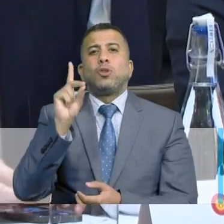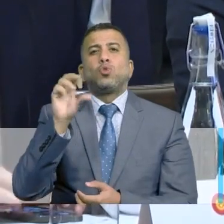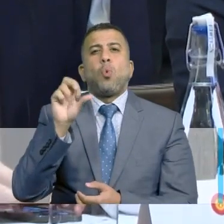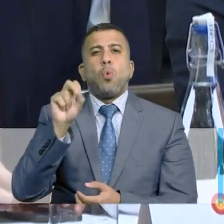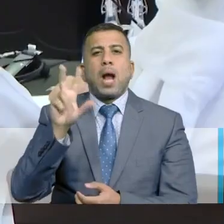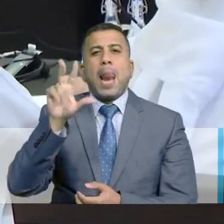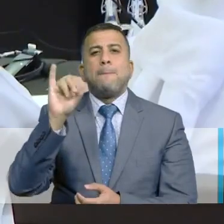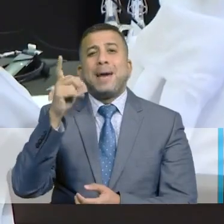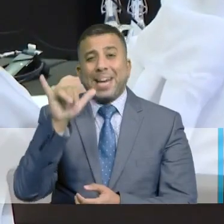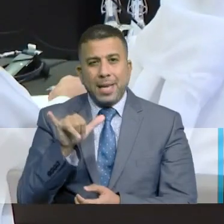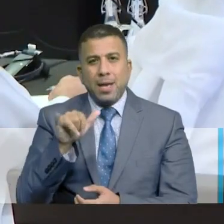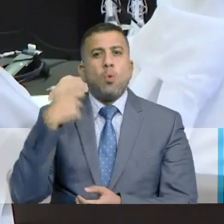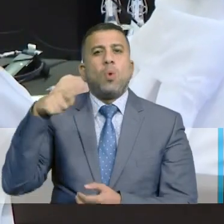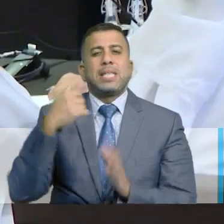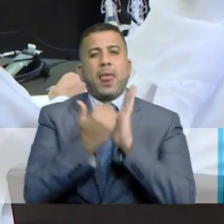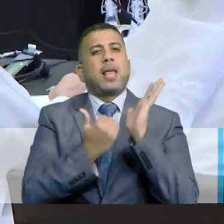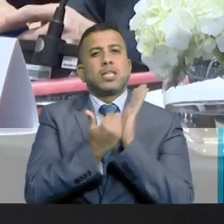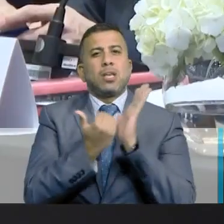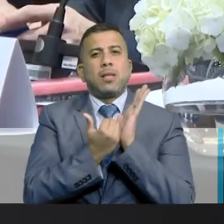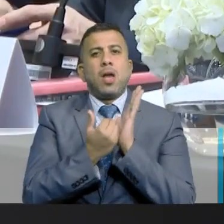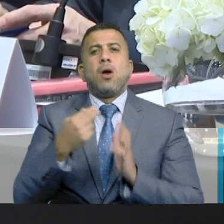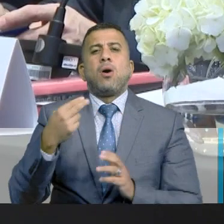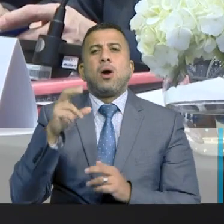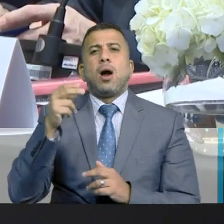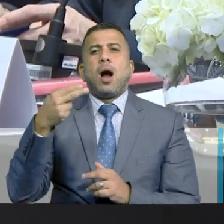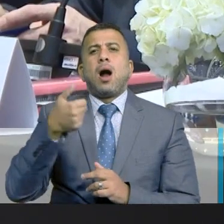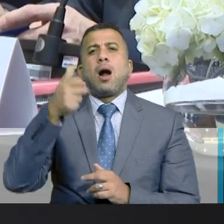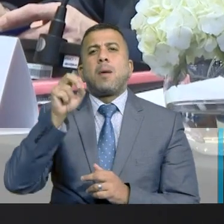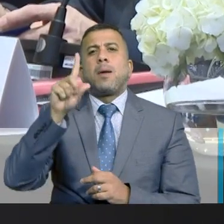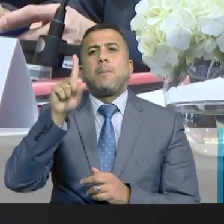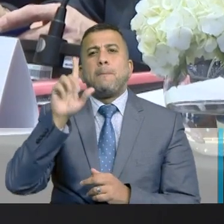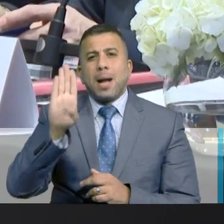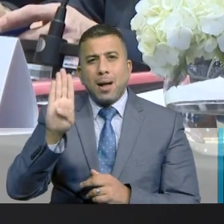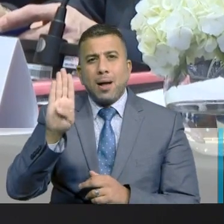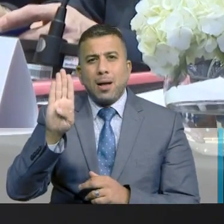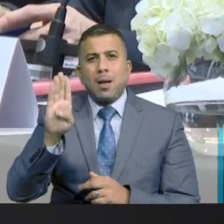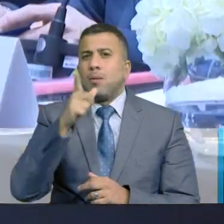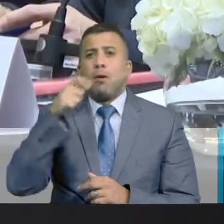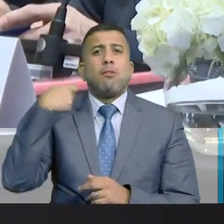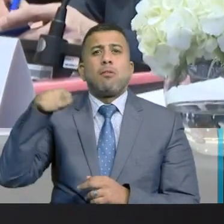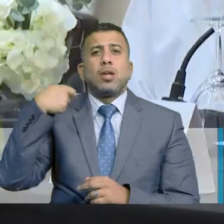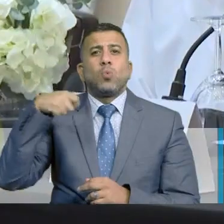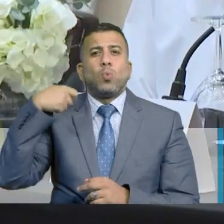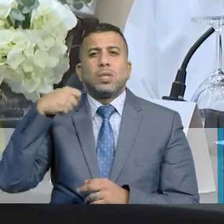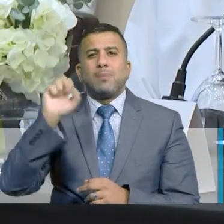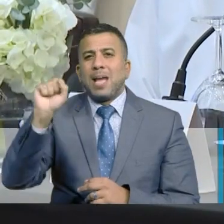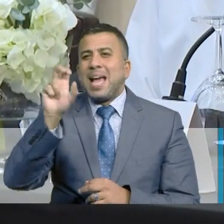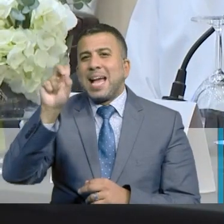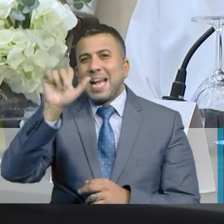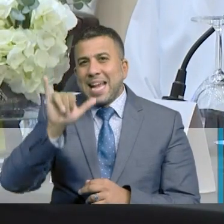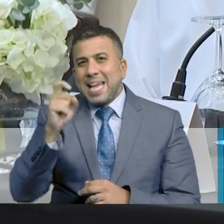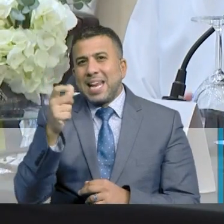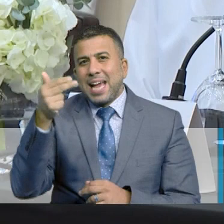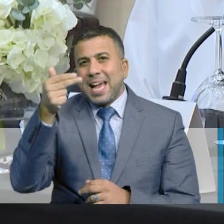مع علي عبد الله بن طوق المري وزير الاقتصاد ومعالي عقلبك رئيس مجلس الوزراء